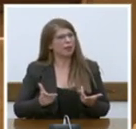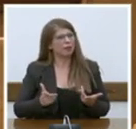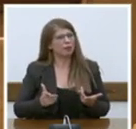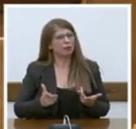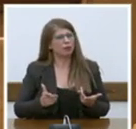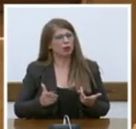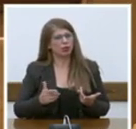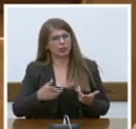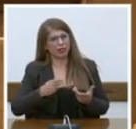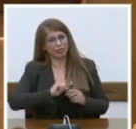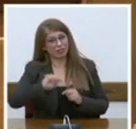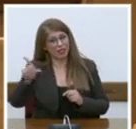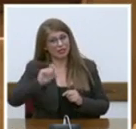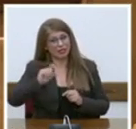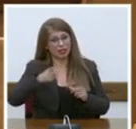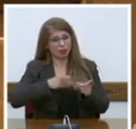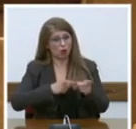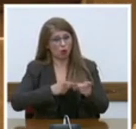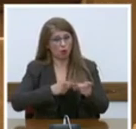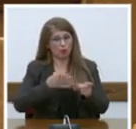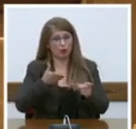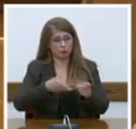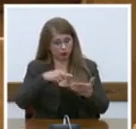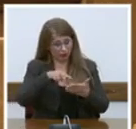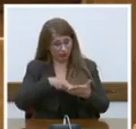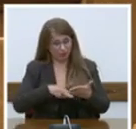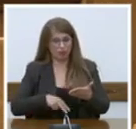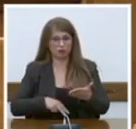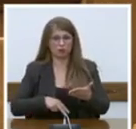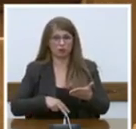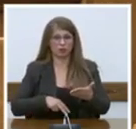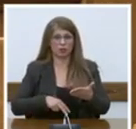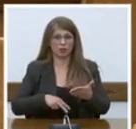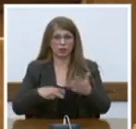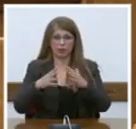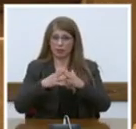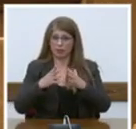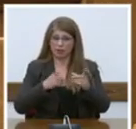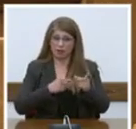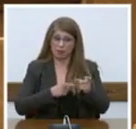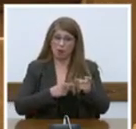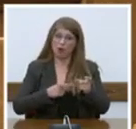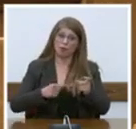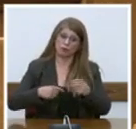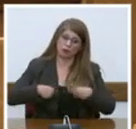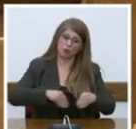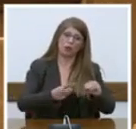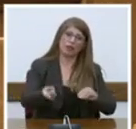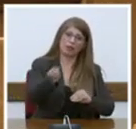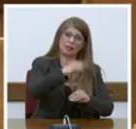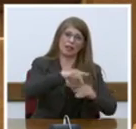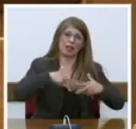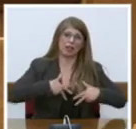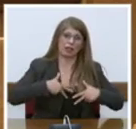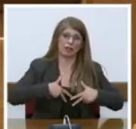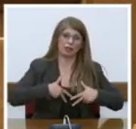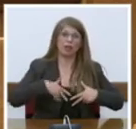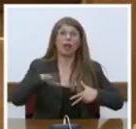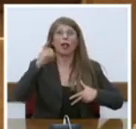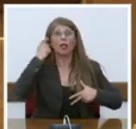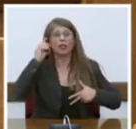οποία, από όσο διαβάζουμε οι εμπόλεμοι πολλούν σε άλλες χώρες, δεν καταλαβαίνετε ότι